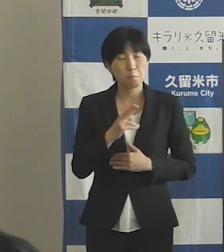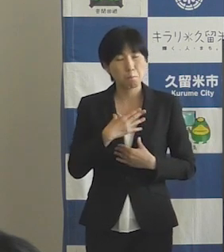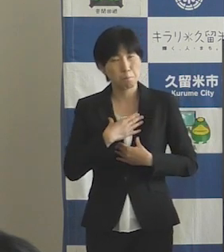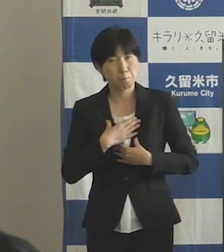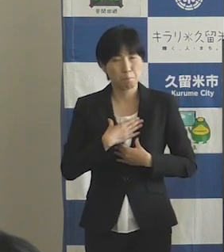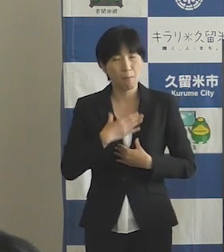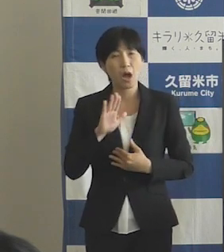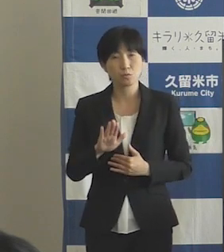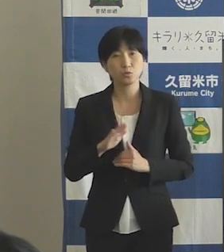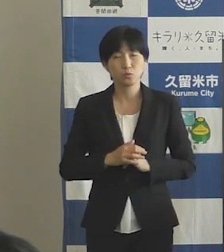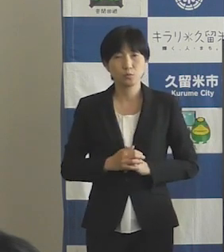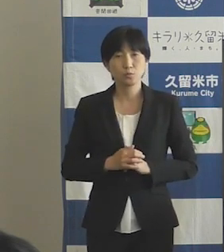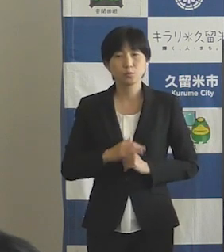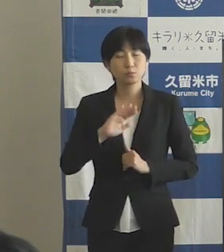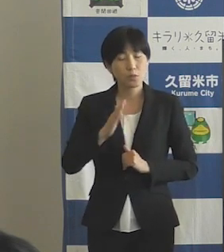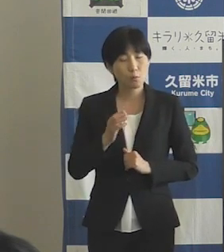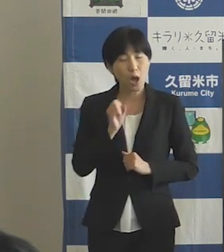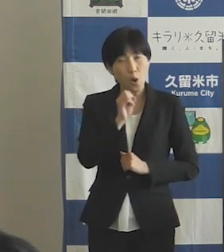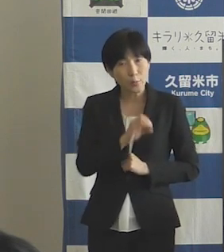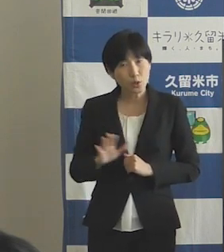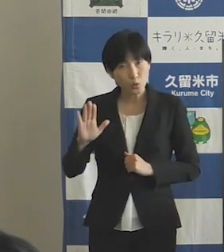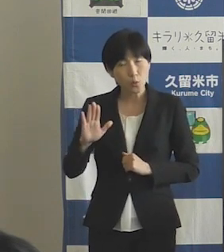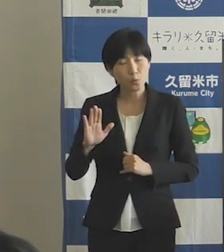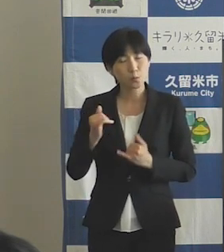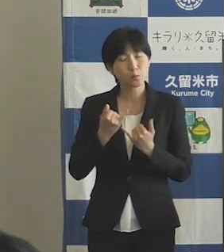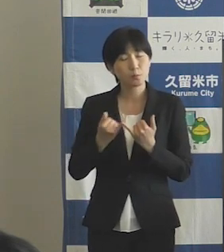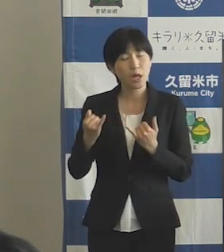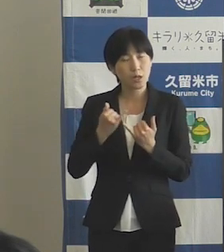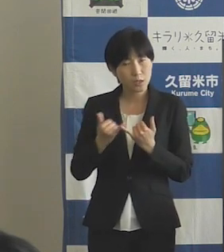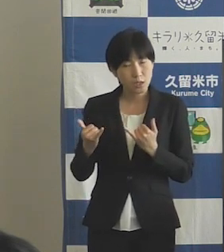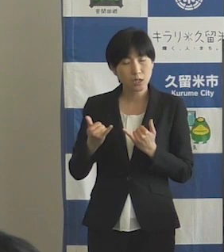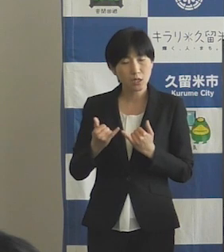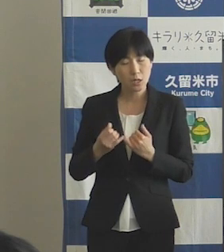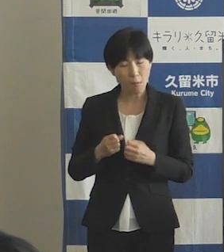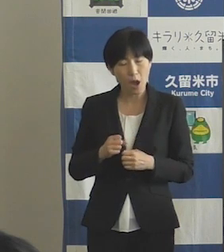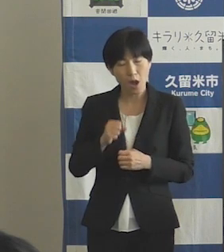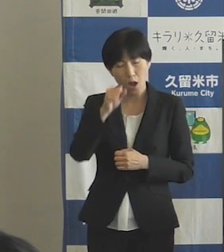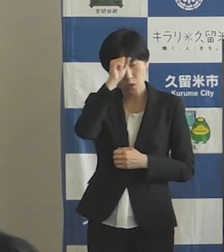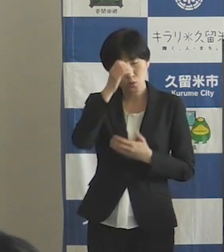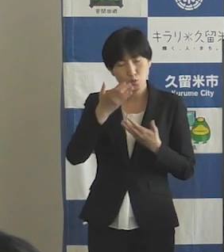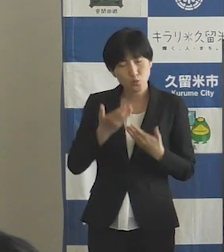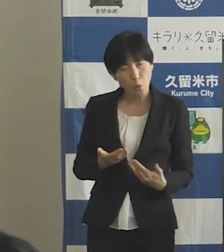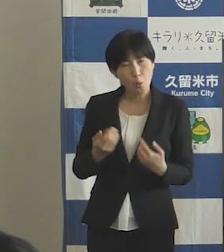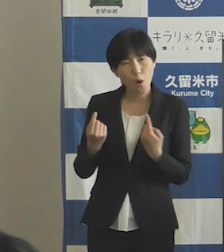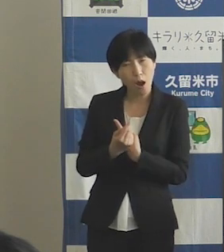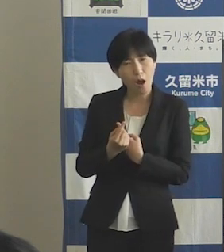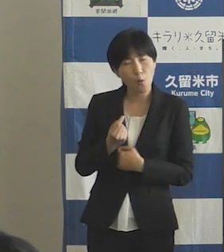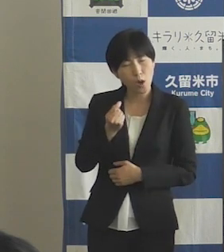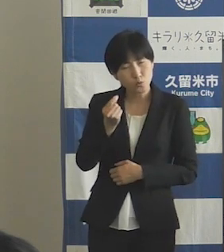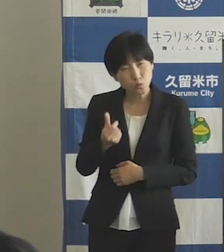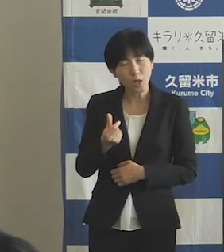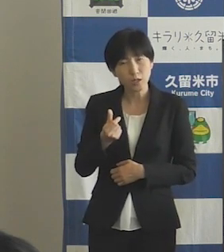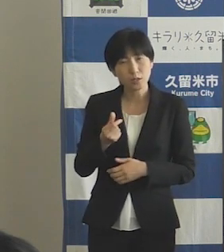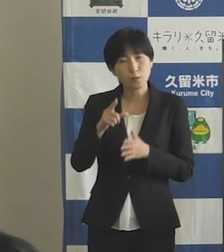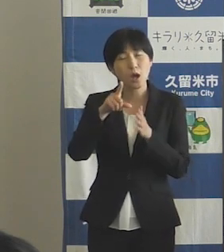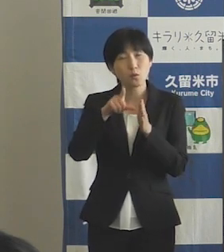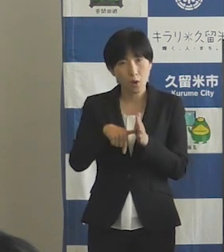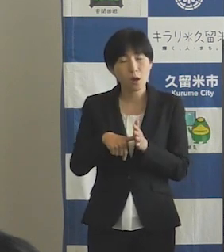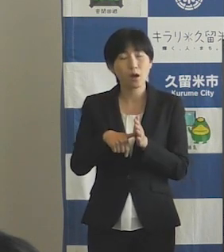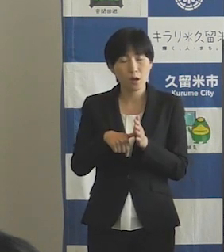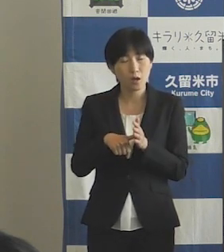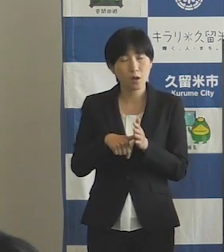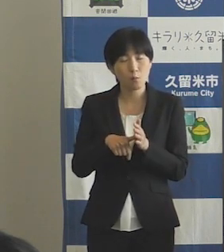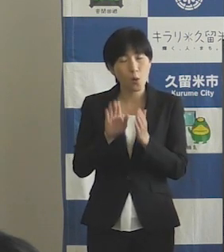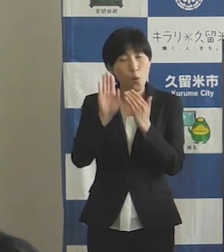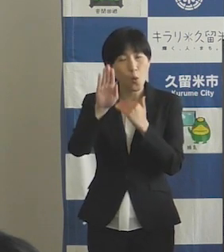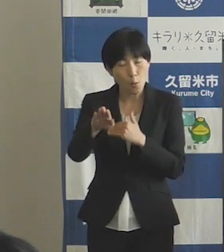ますが、オミクロン株のように重症化しにくい株が主流のうちは引き続き自